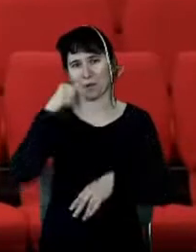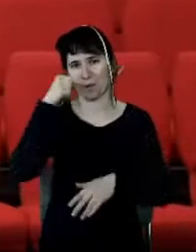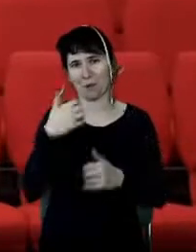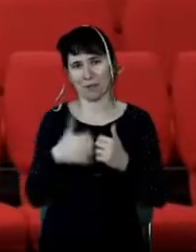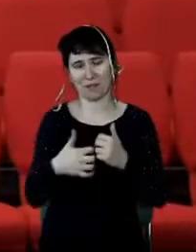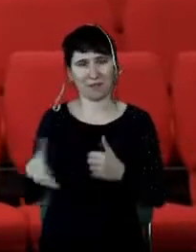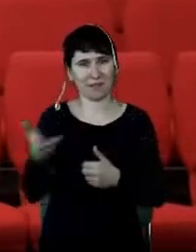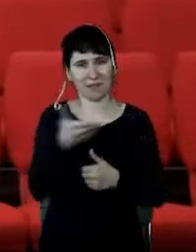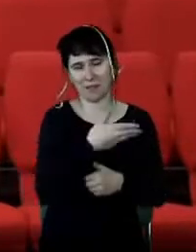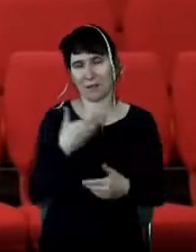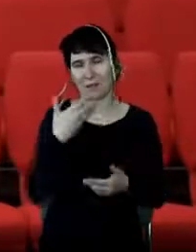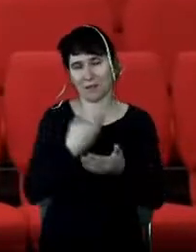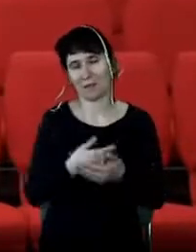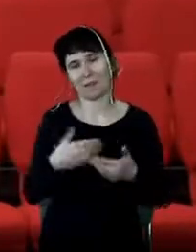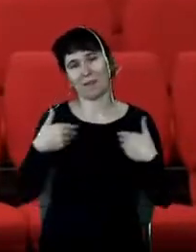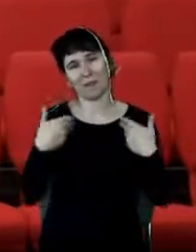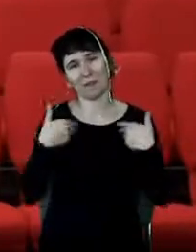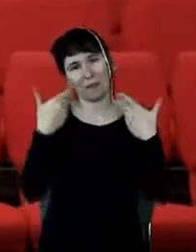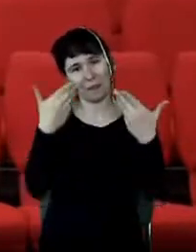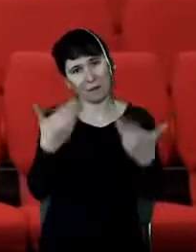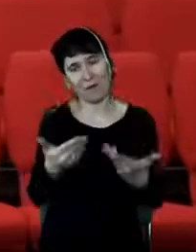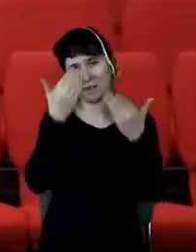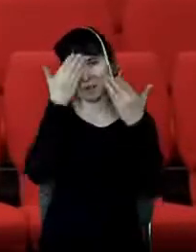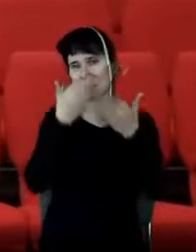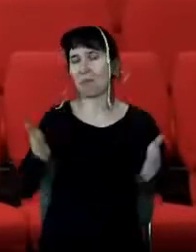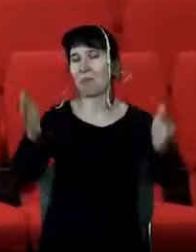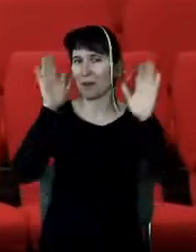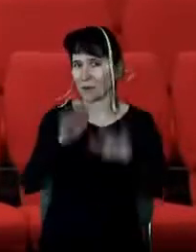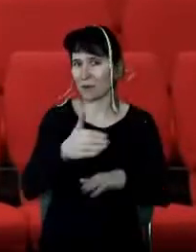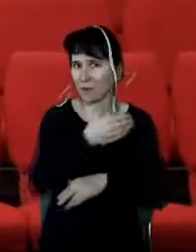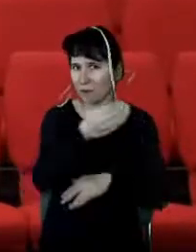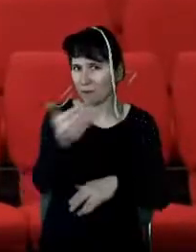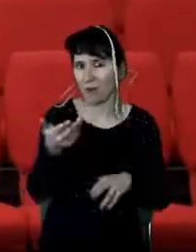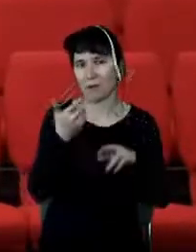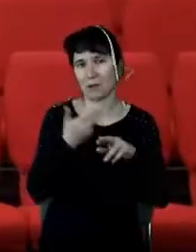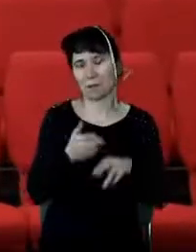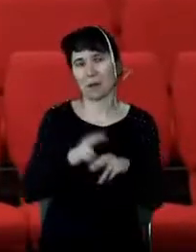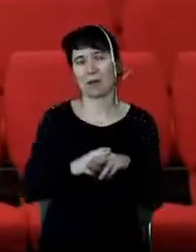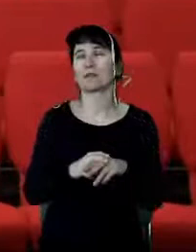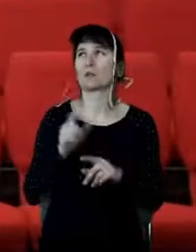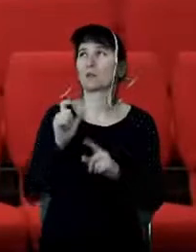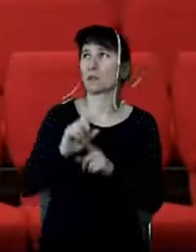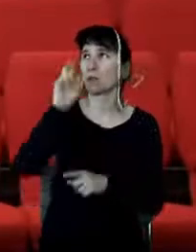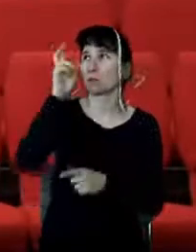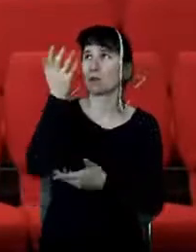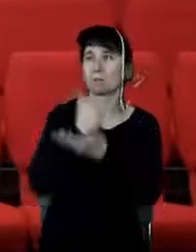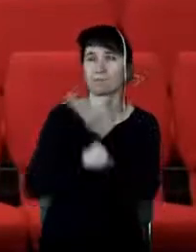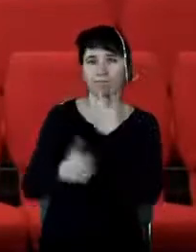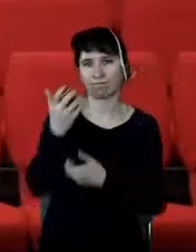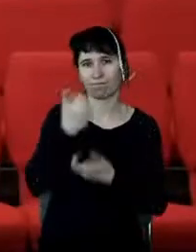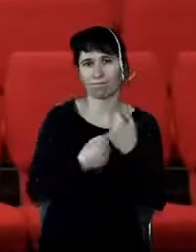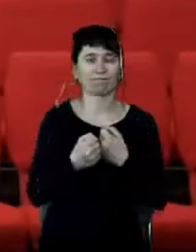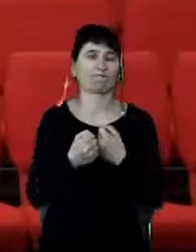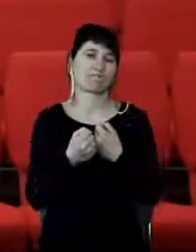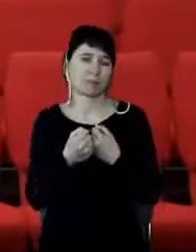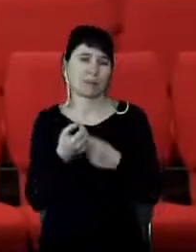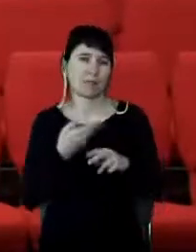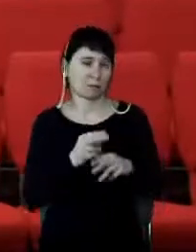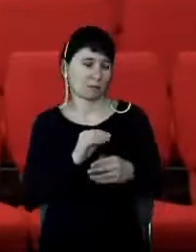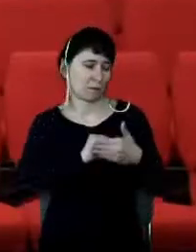серед своїх. Тому вітаю всіх і благословляю кожного, щоб це слово, яке ми чуємо для наших сердець, воно